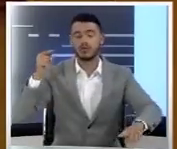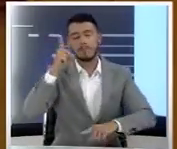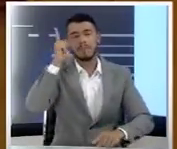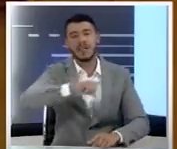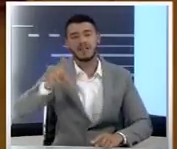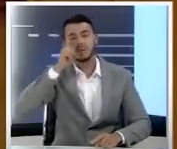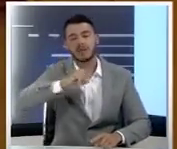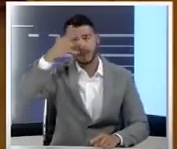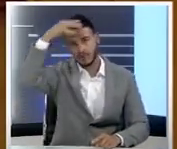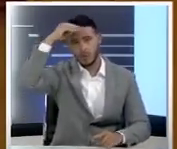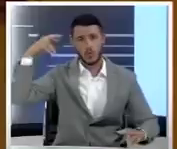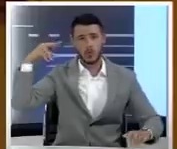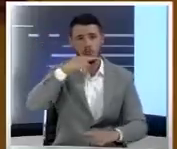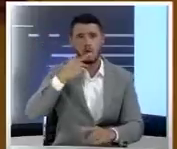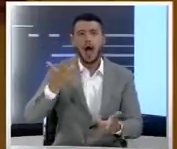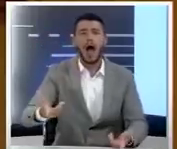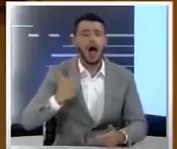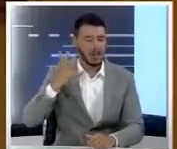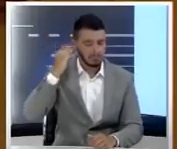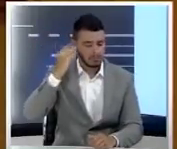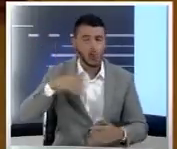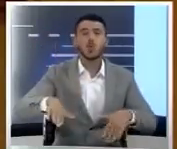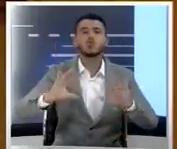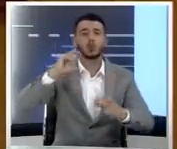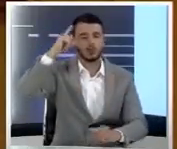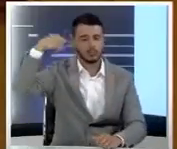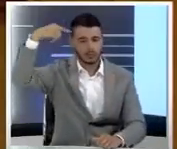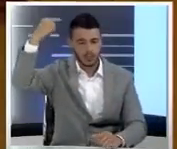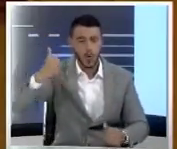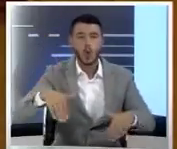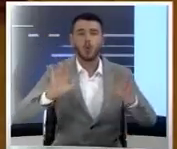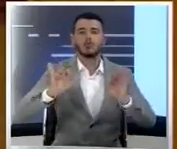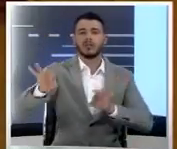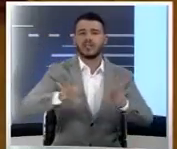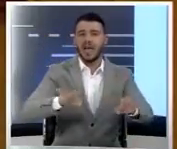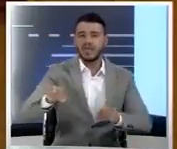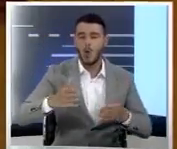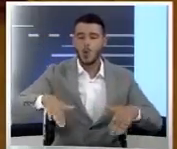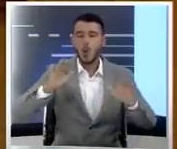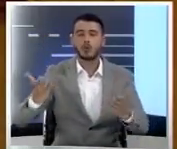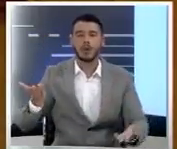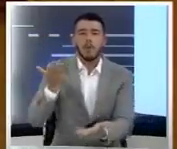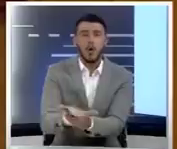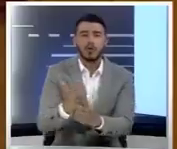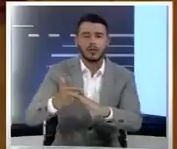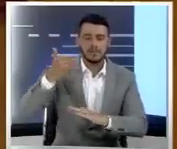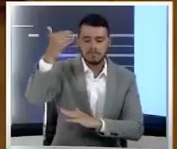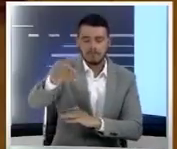Πέραν αυτού, ούτε όραμα ακούσαμε, ούτε σχέδιο ακούσαμε, ούτε προτάσεις ακούσαμε για το μέλλον.